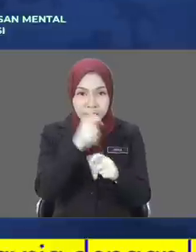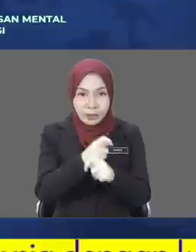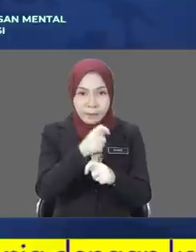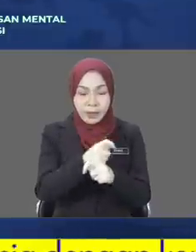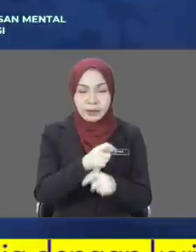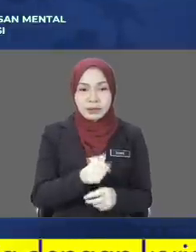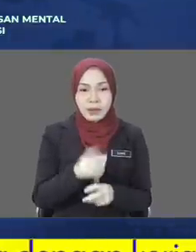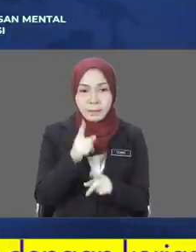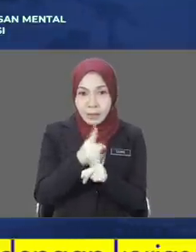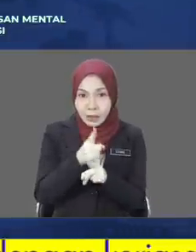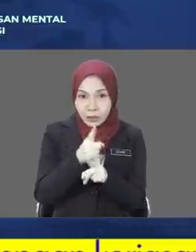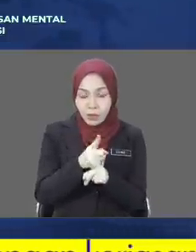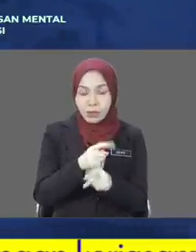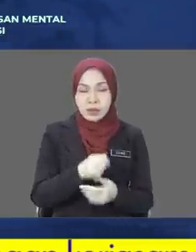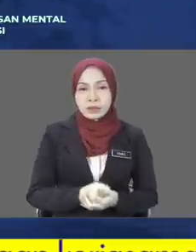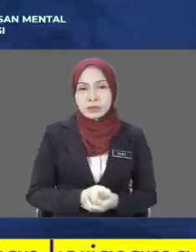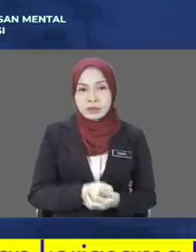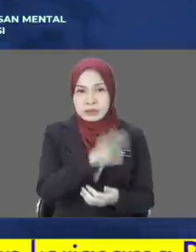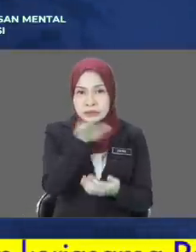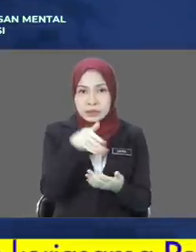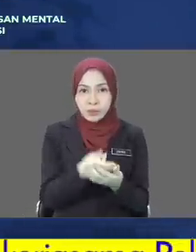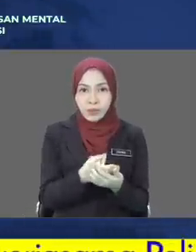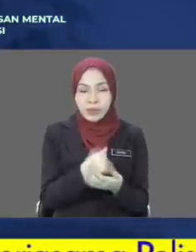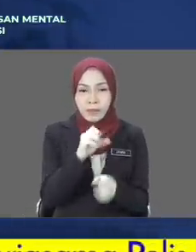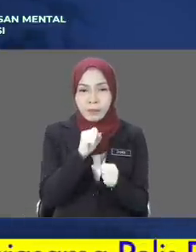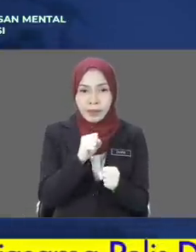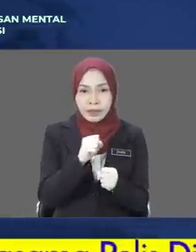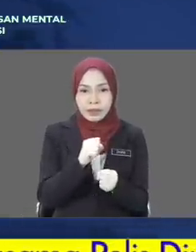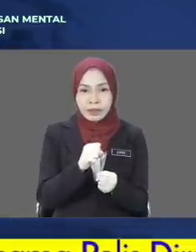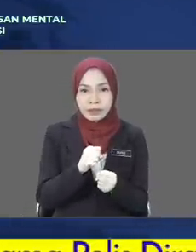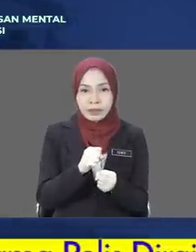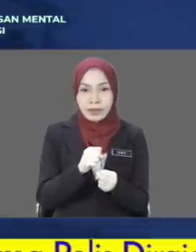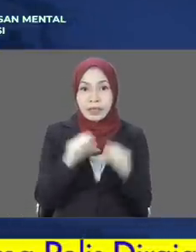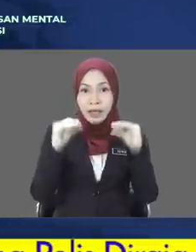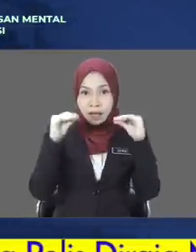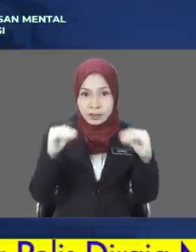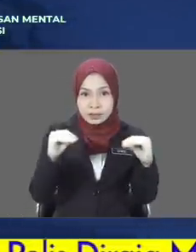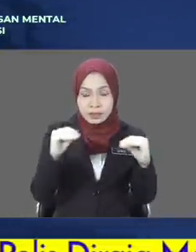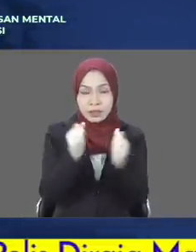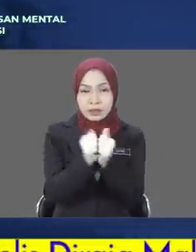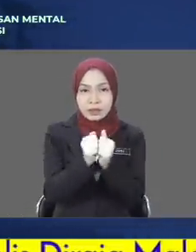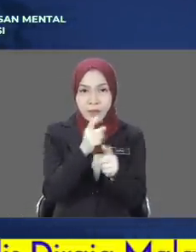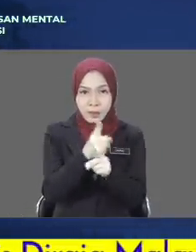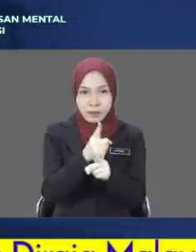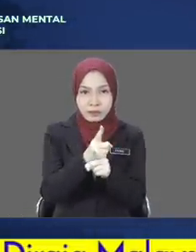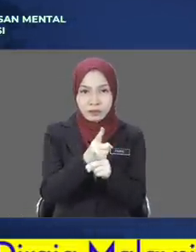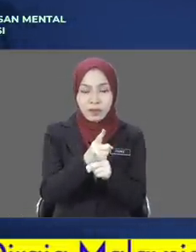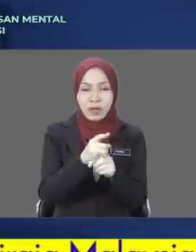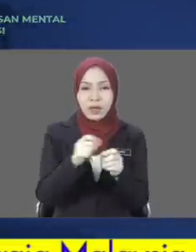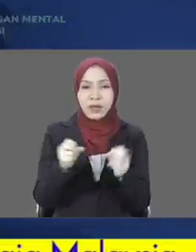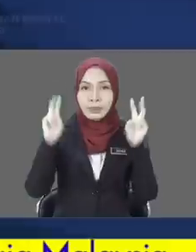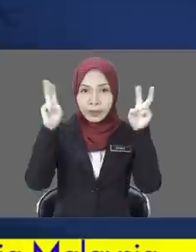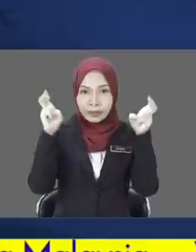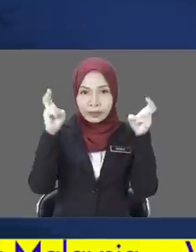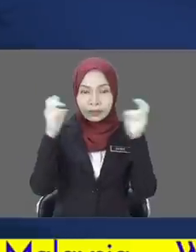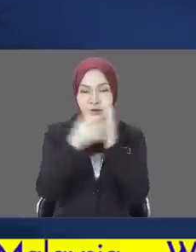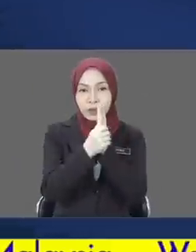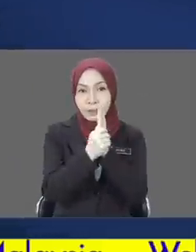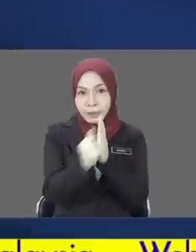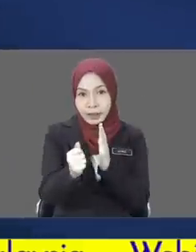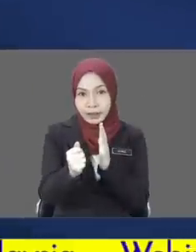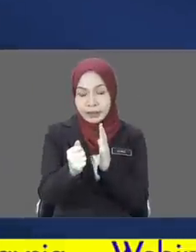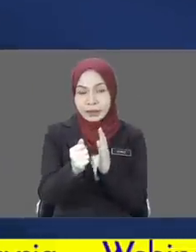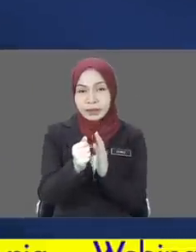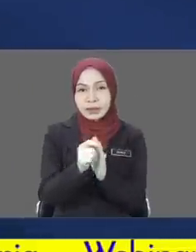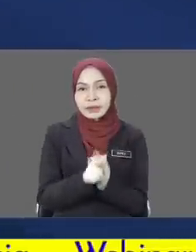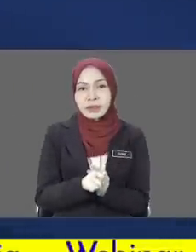sekolah rendah dan sekolah menengah yang diajak melalui mata pelajaran pendidikan kesehatan ini mencakupi topik-topik termasuklah kemahiran